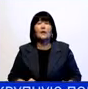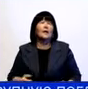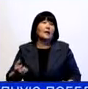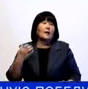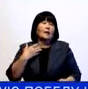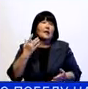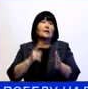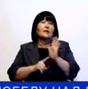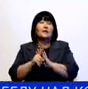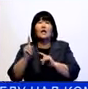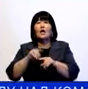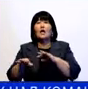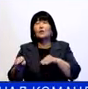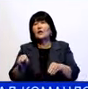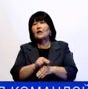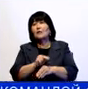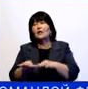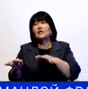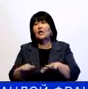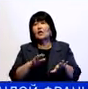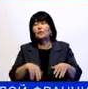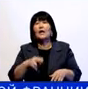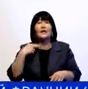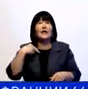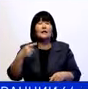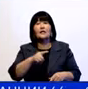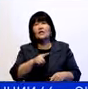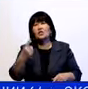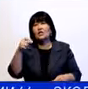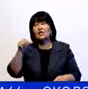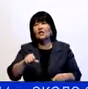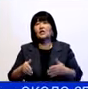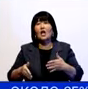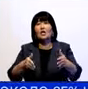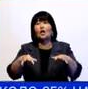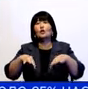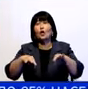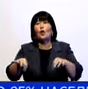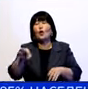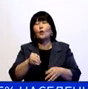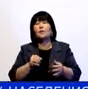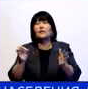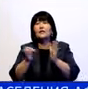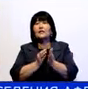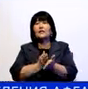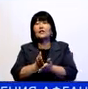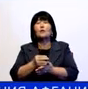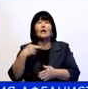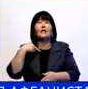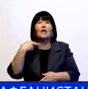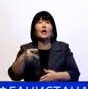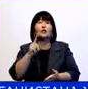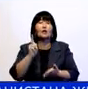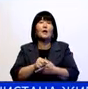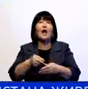Кызылорде стартовало оперативно-профилактическое мероприятие «Должник». В течение недели на дорогах области будут целенаправленно выявлять должников по